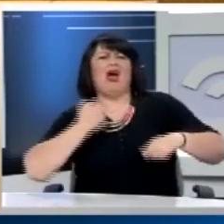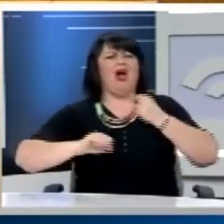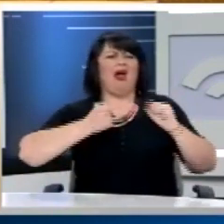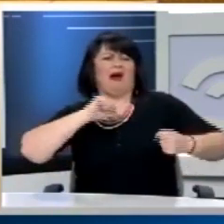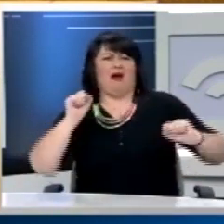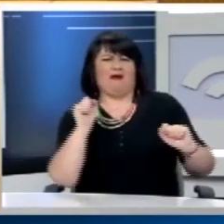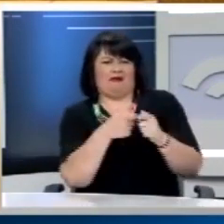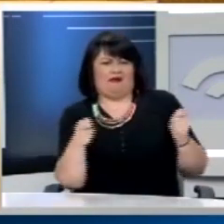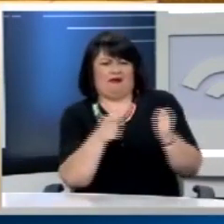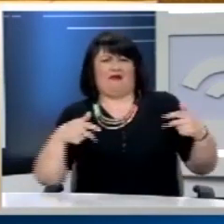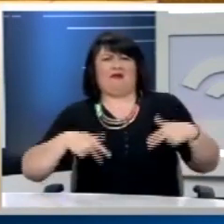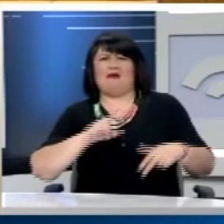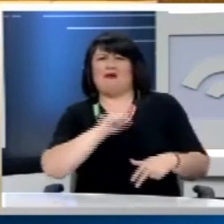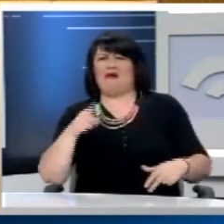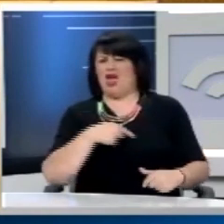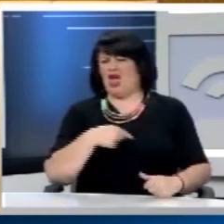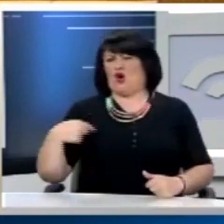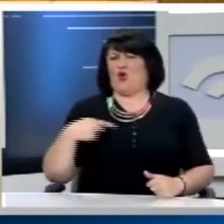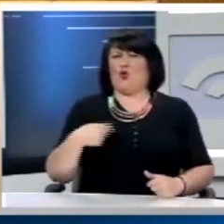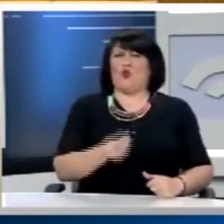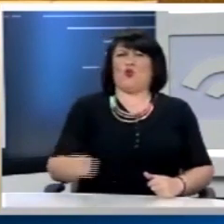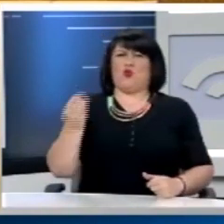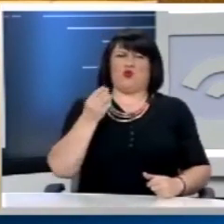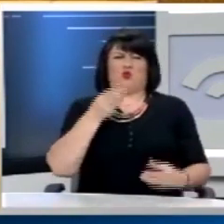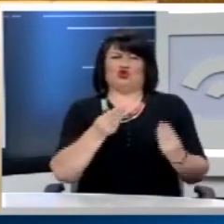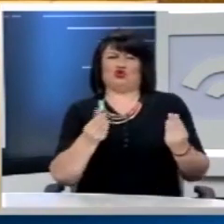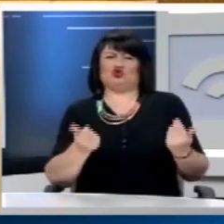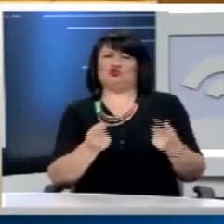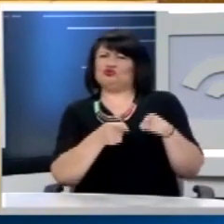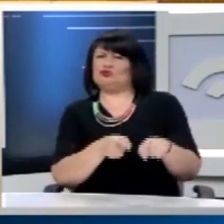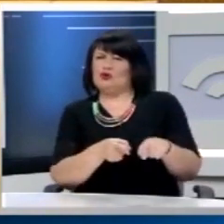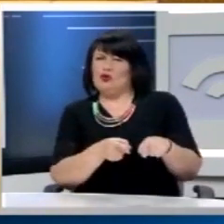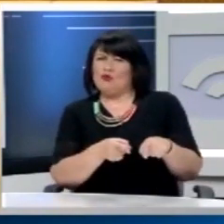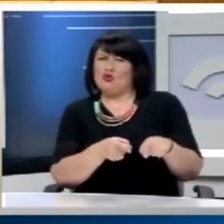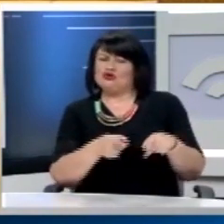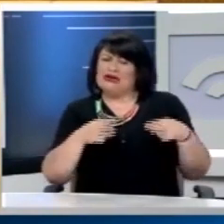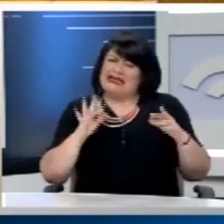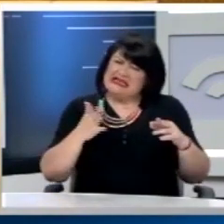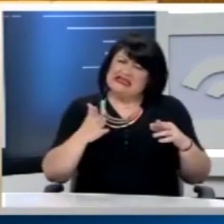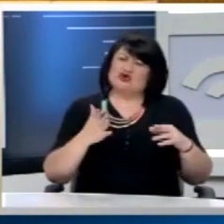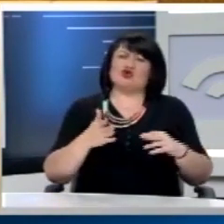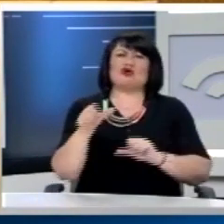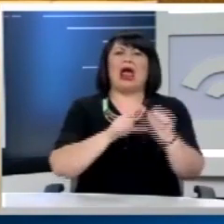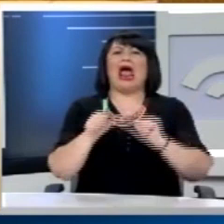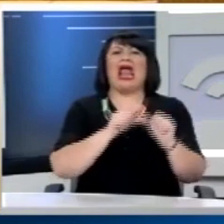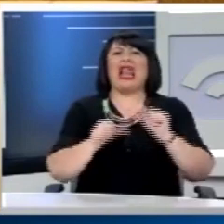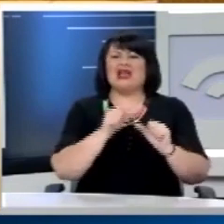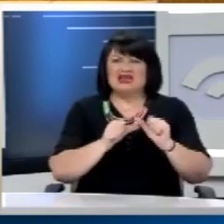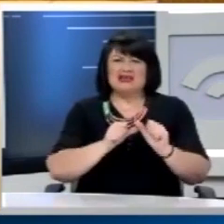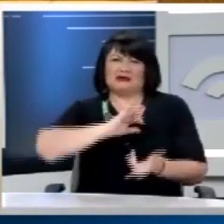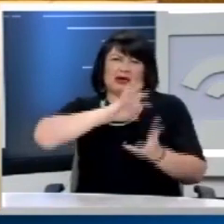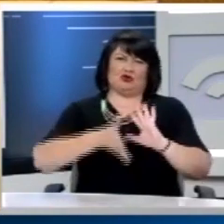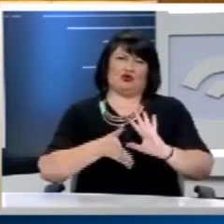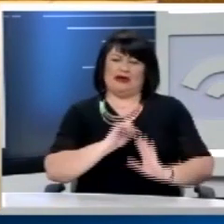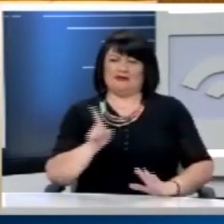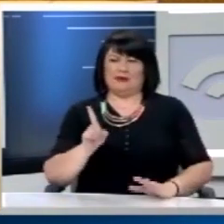των μηχανισμών της μεγαλοεργοδοσίας που μπορεί να ανοίξει τελικά το δρόμο ριζικών αλλαγών και ανατροπών. Και